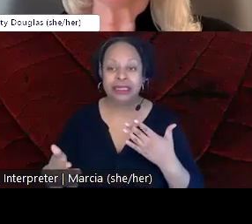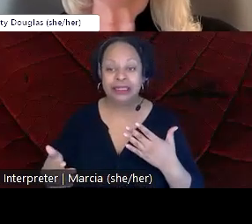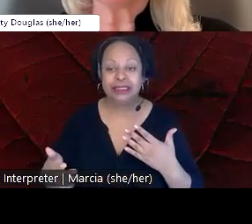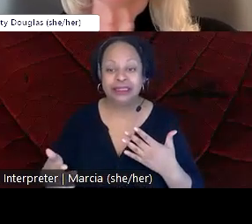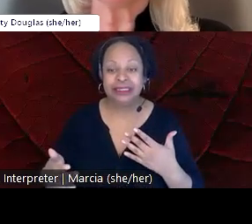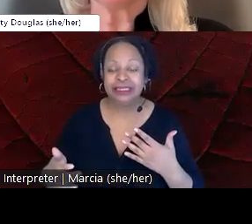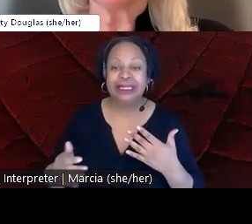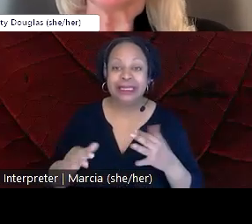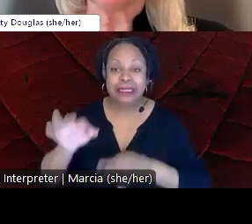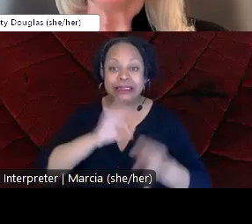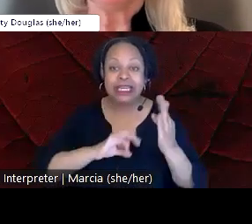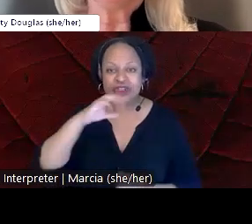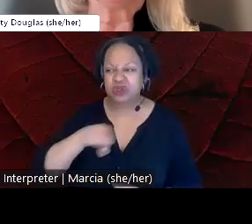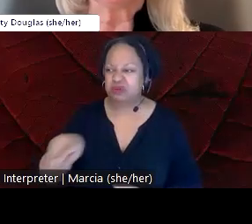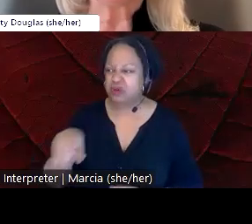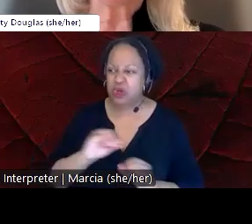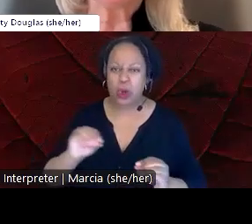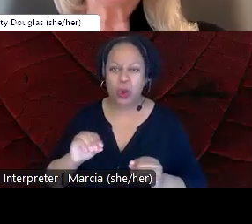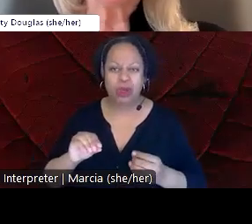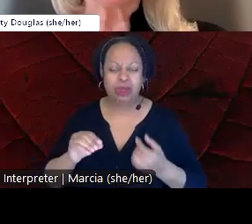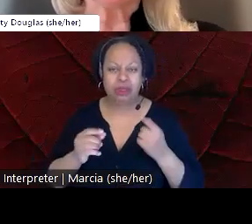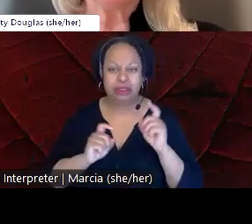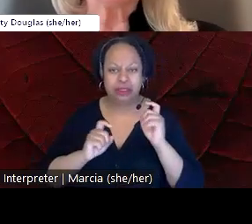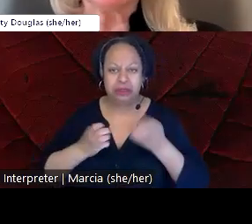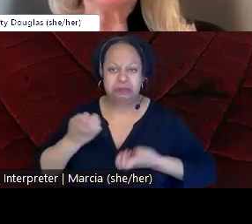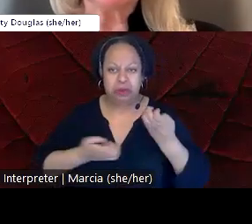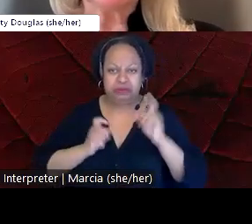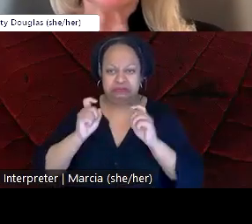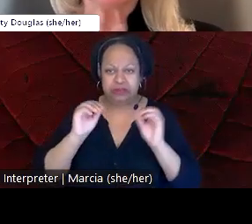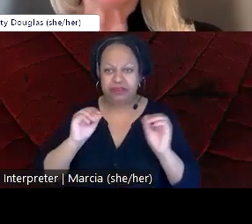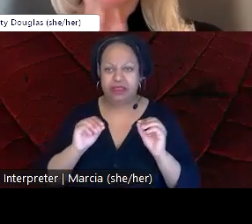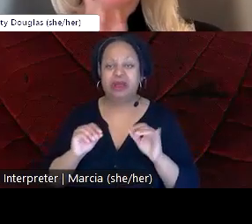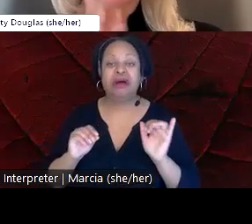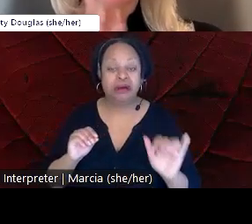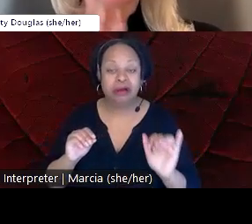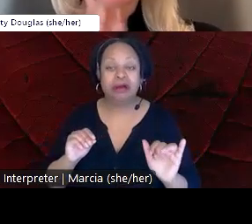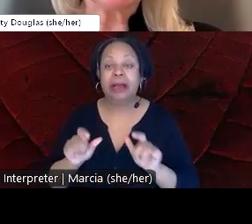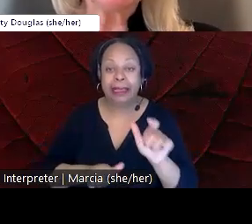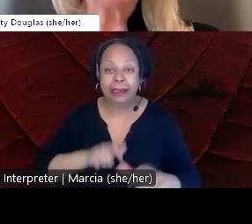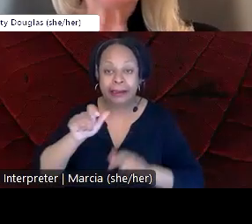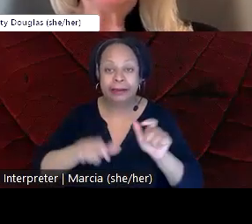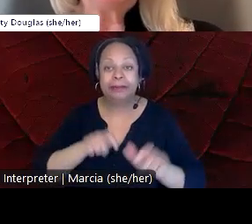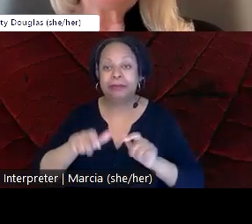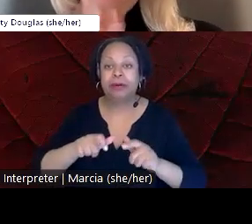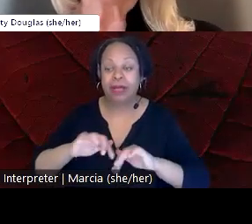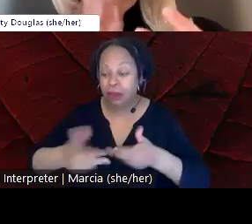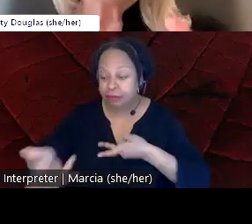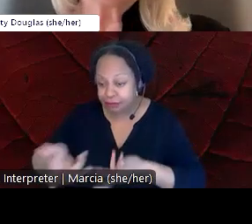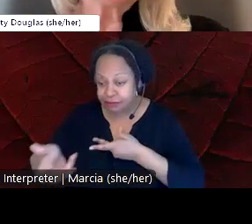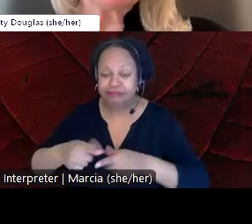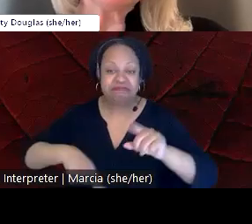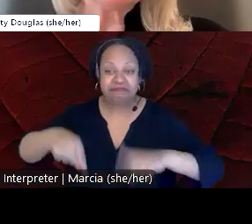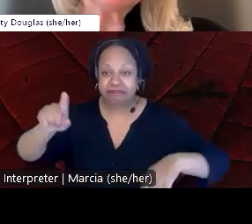dire que cette personne ressemble plus à un ordinateur, plutôt que de dire que la personne n'a pas d'empathie. On veut dire que oui, il y a différentes variations sur la